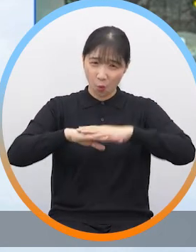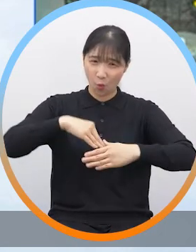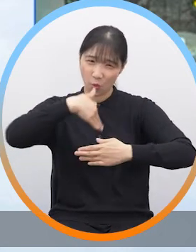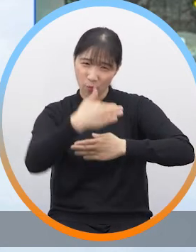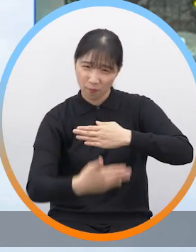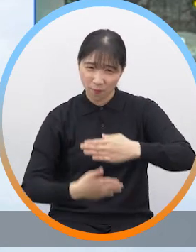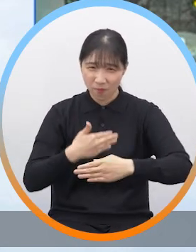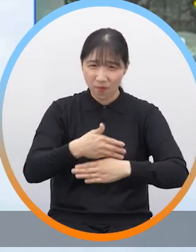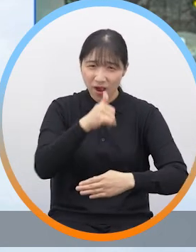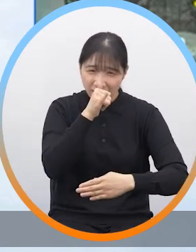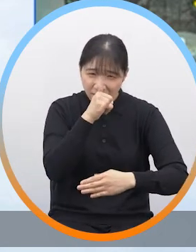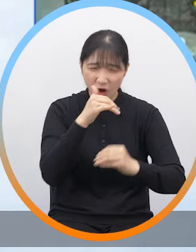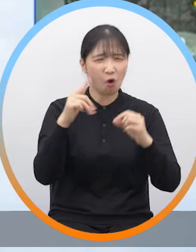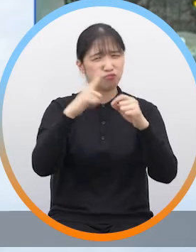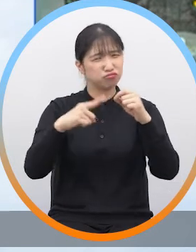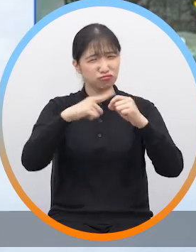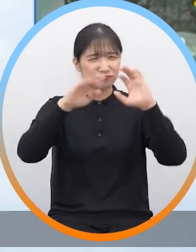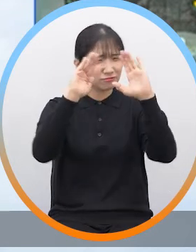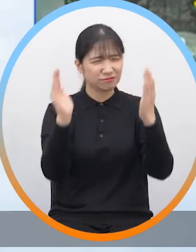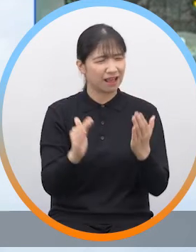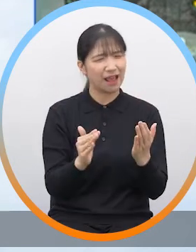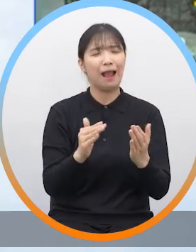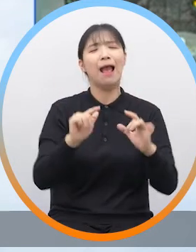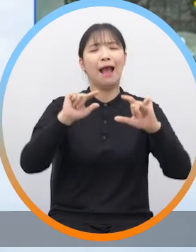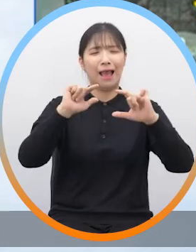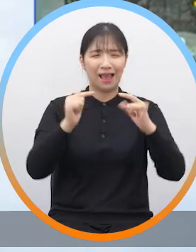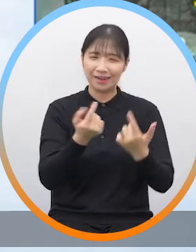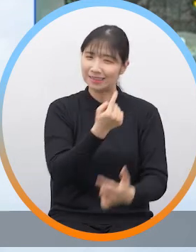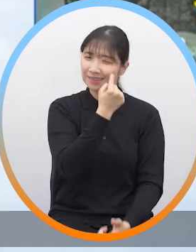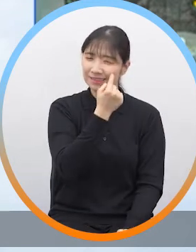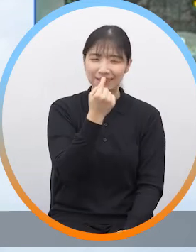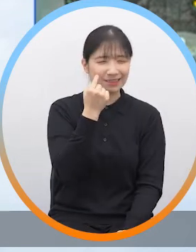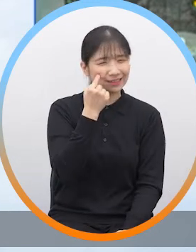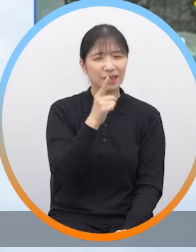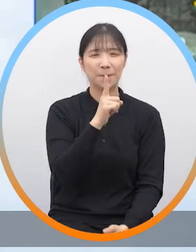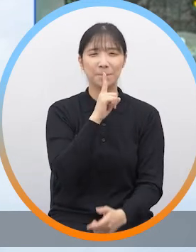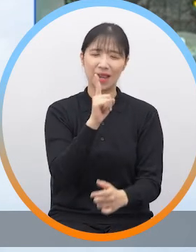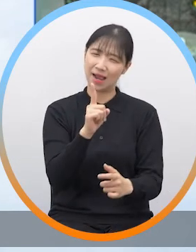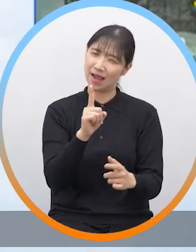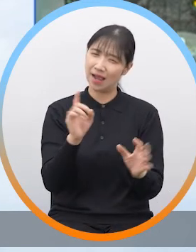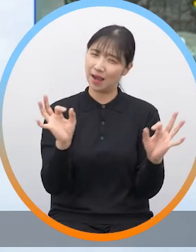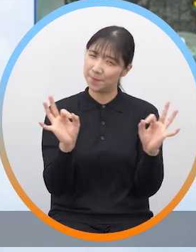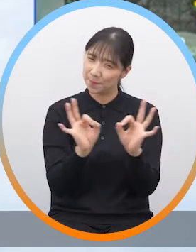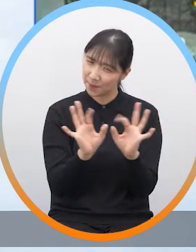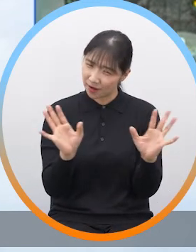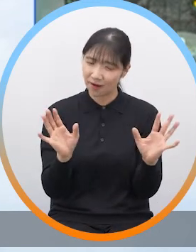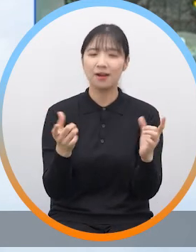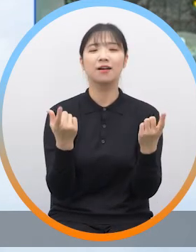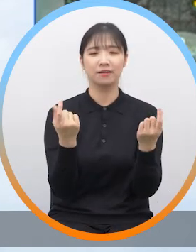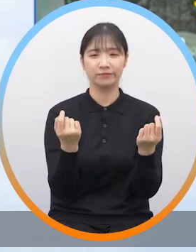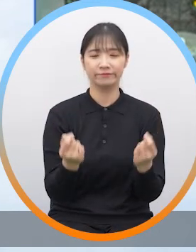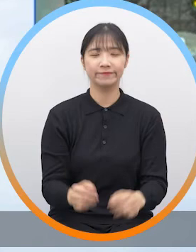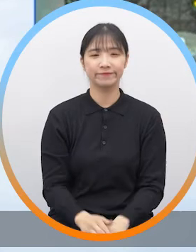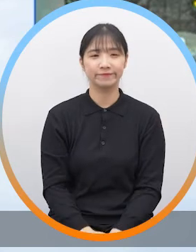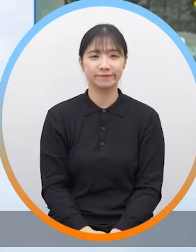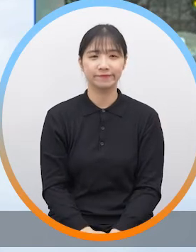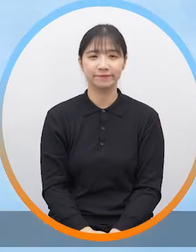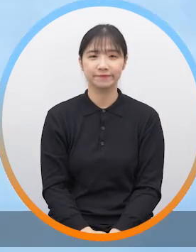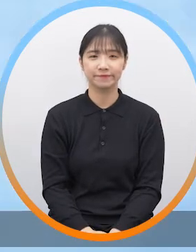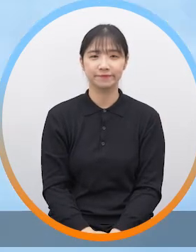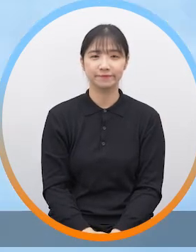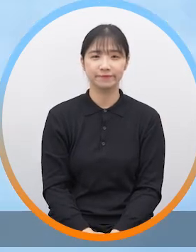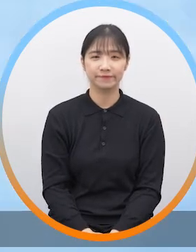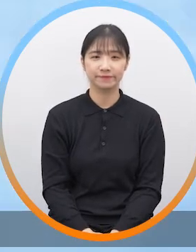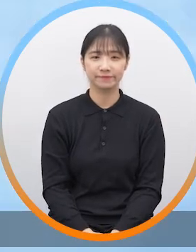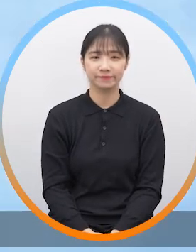들어간다고 해서 불상이 아니다, 그런 걸 가지고 증명한다는 것은 맞지 않을 가능성도 있습니다.